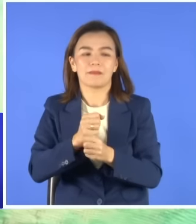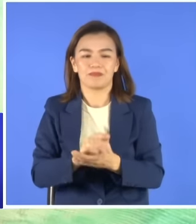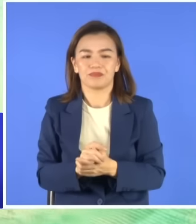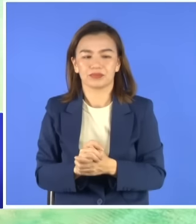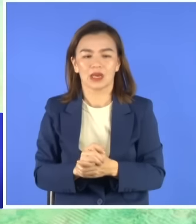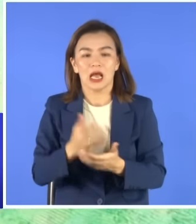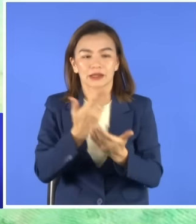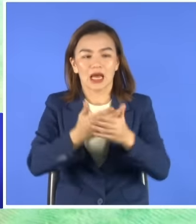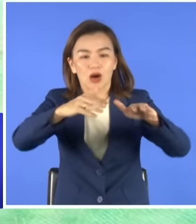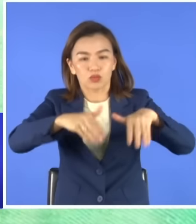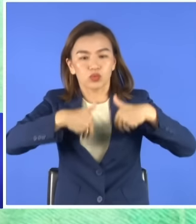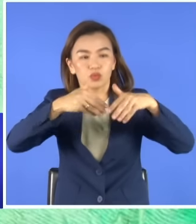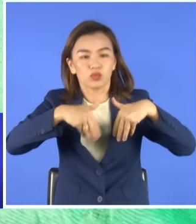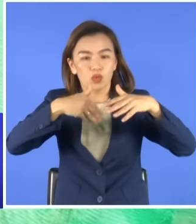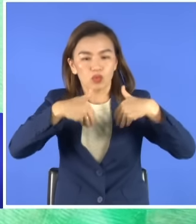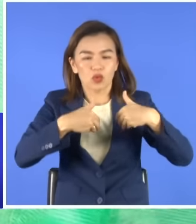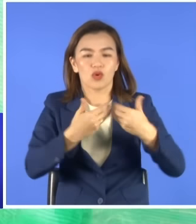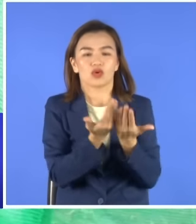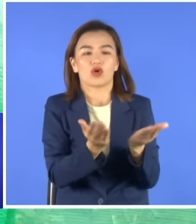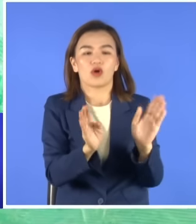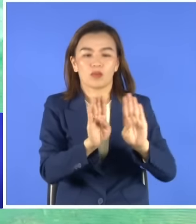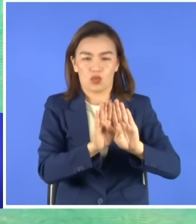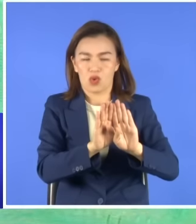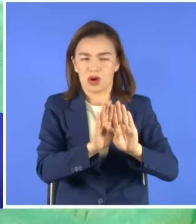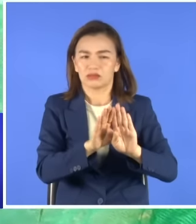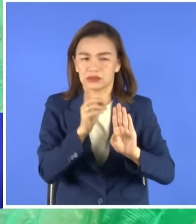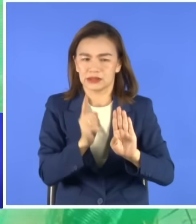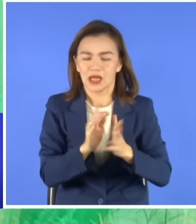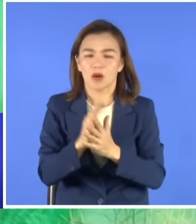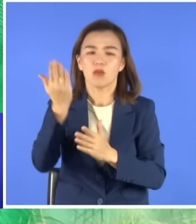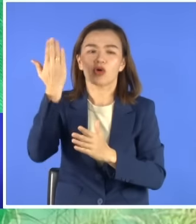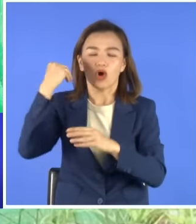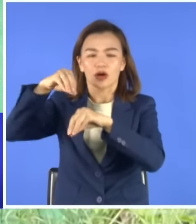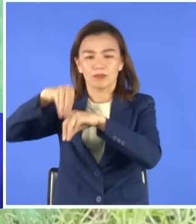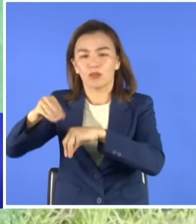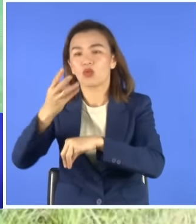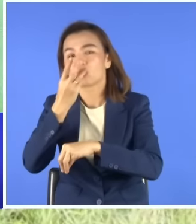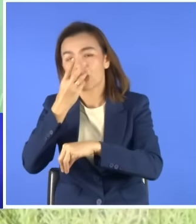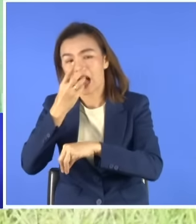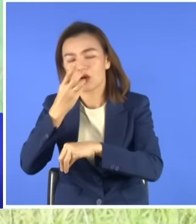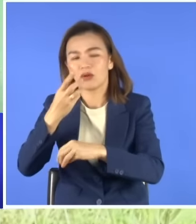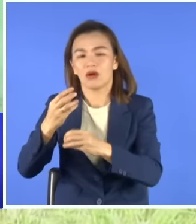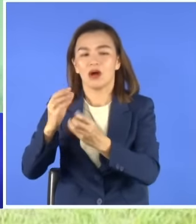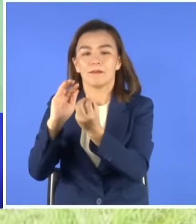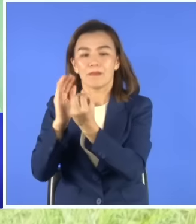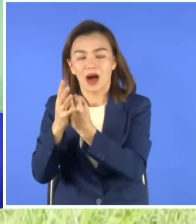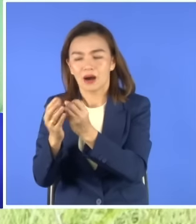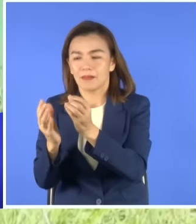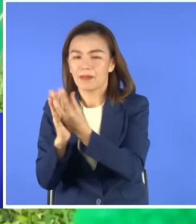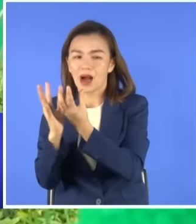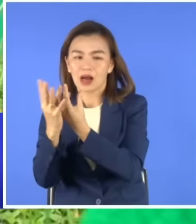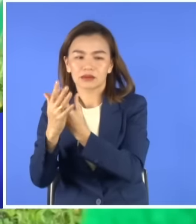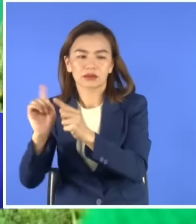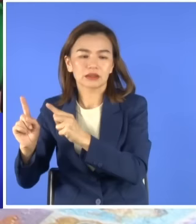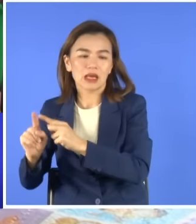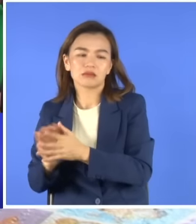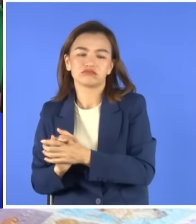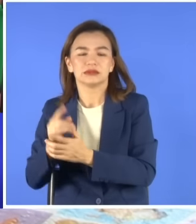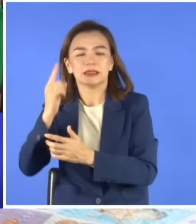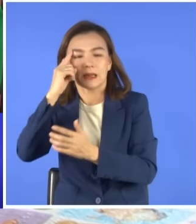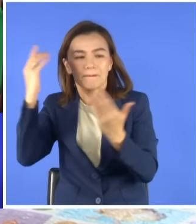สร้างรายได้ให้กับครอบครัวเป็นหลักเลยนะอก่อนหน้านี้ก็ทำได้ทำสวนทำนาแต่ว่าตอนหลังเนี่ยมาได้ไอเดียเลี้ยงแมงดานาเนี่ย